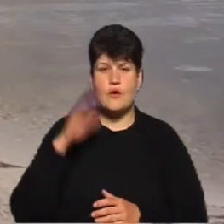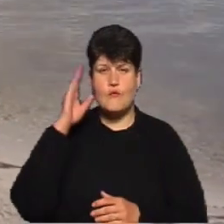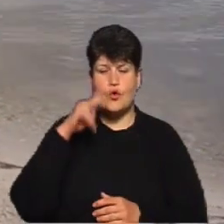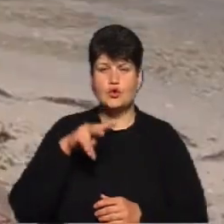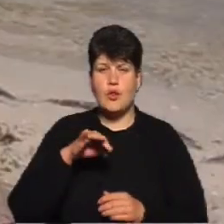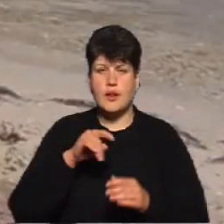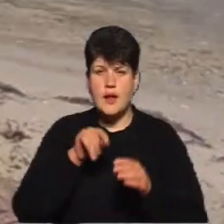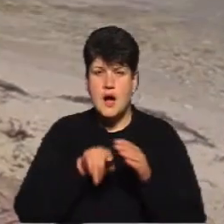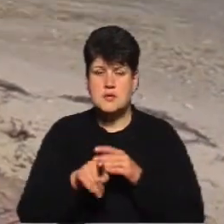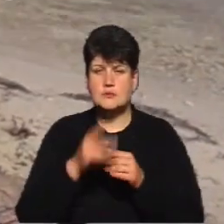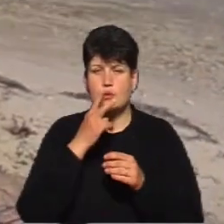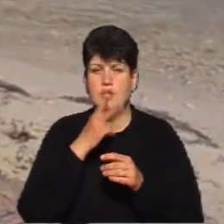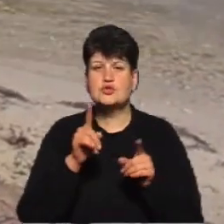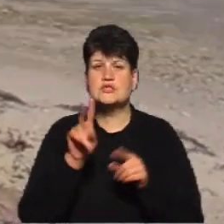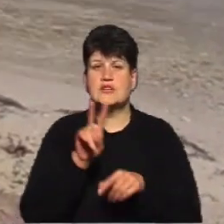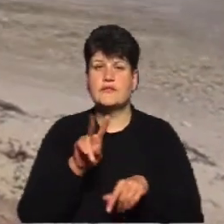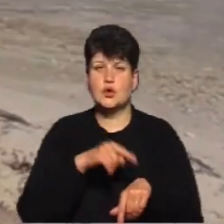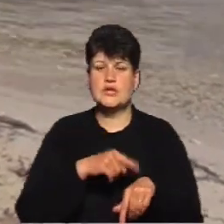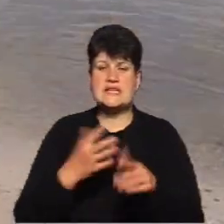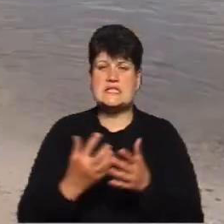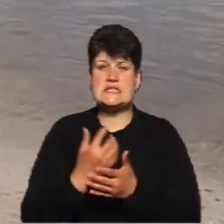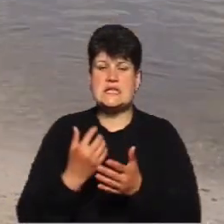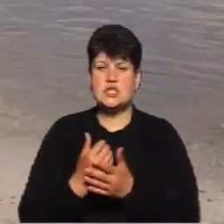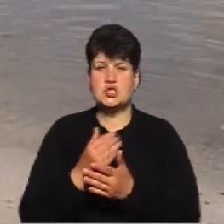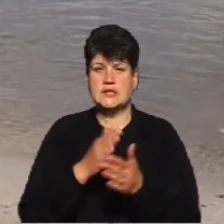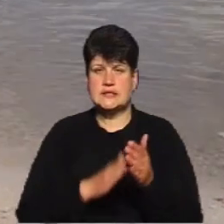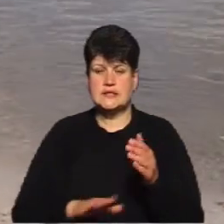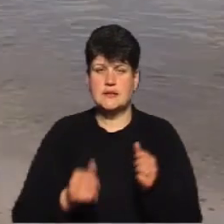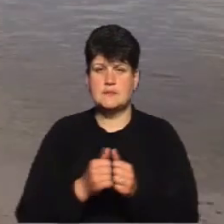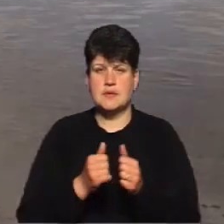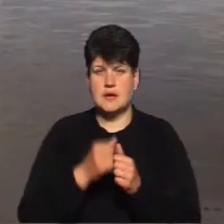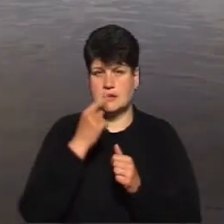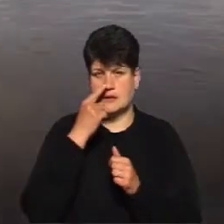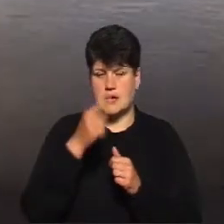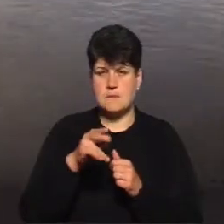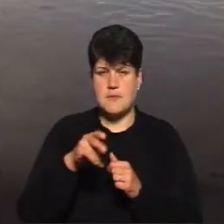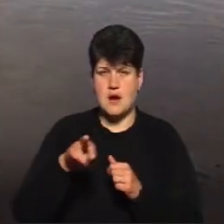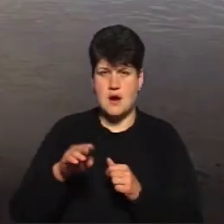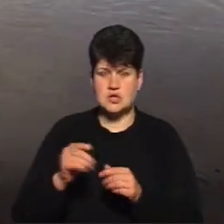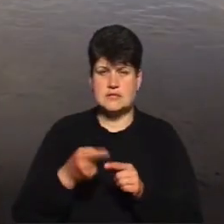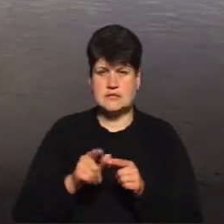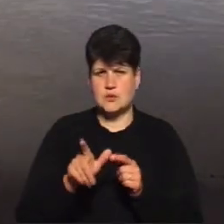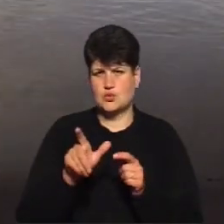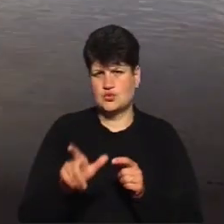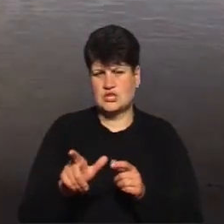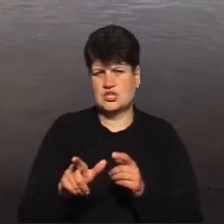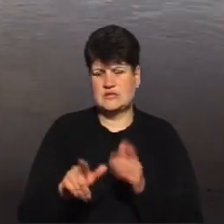показує, що за 2 години знайшли на дні поблизу дальнього пляжу. Це кусок таких щитів